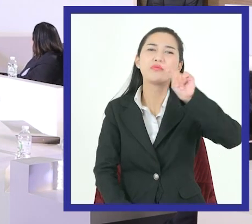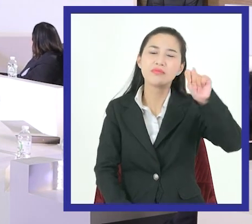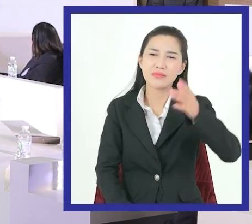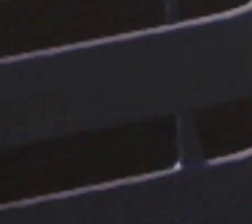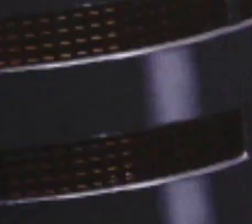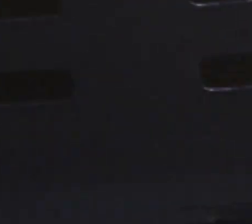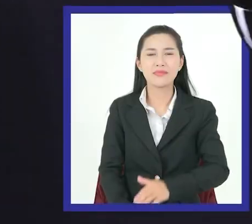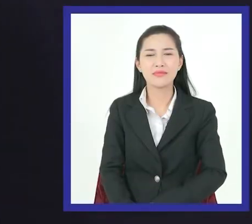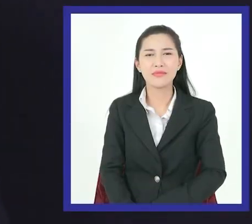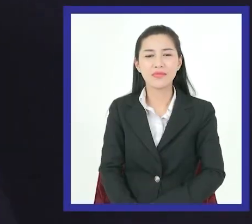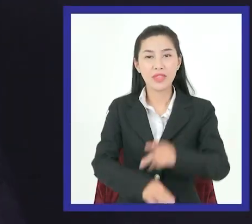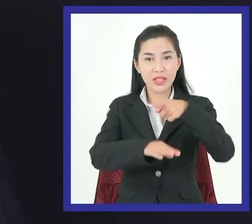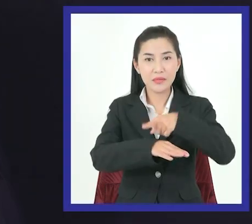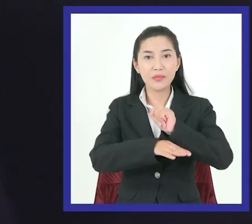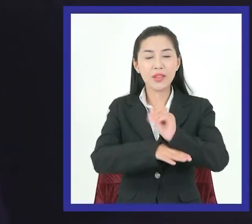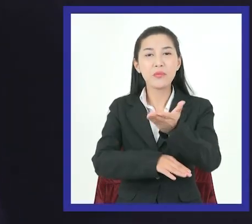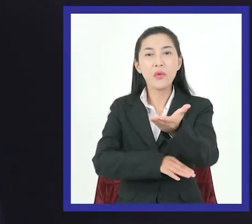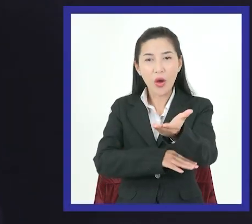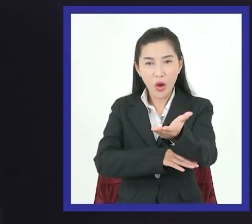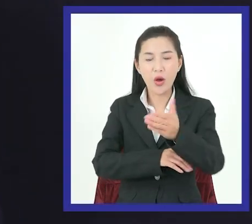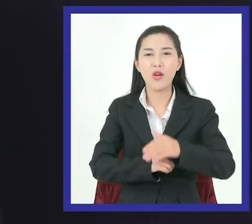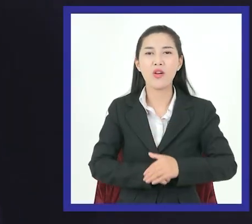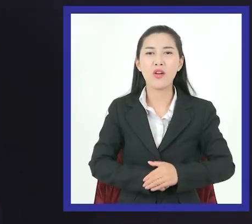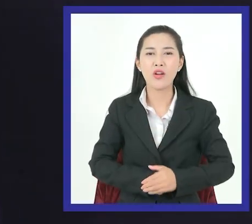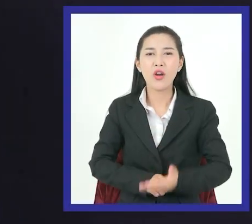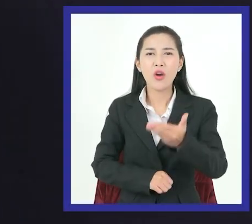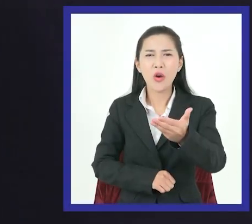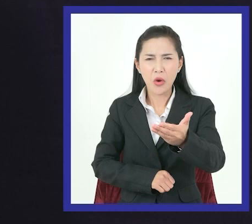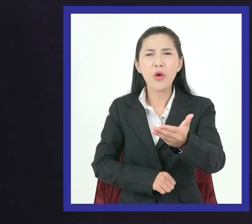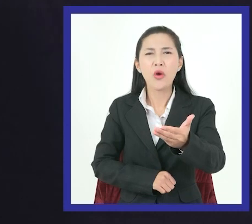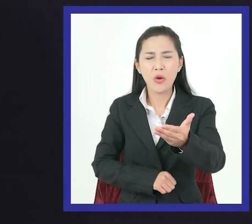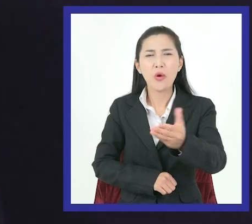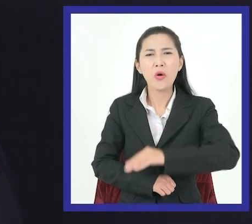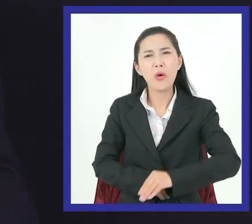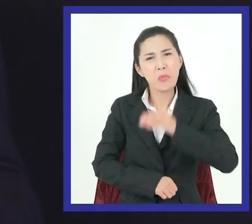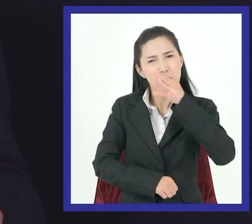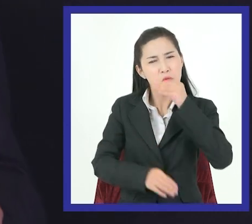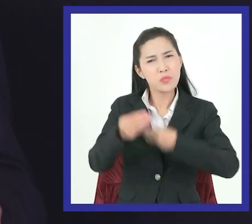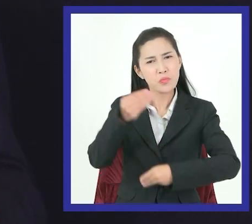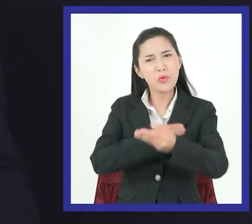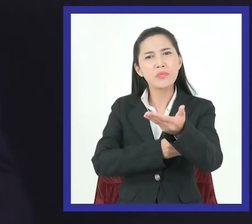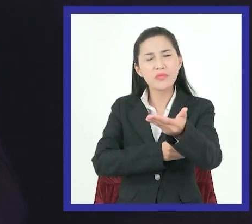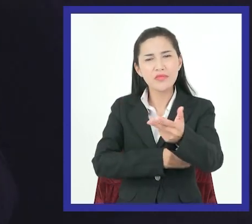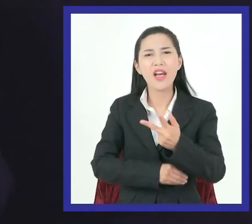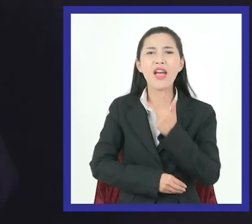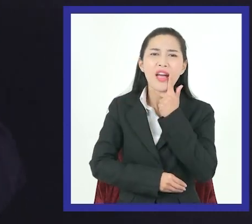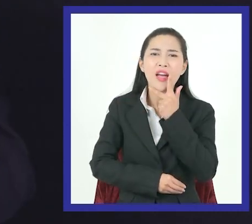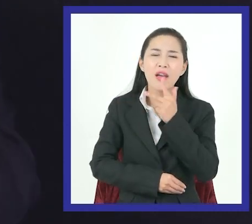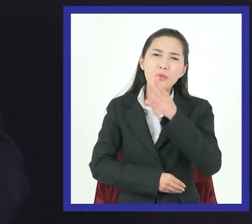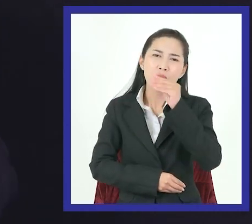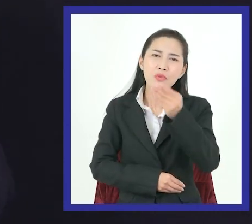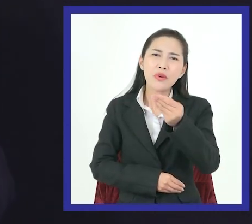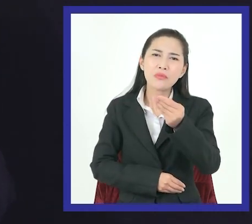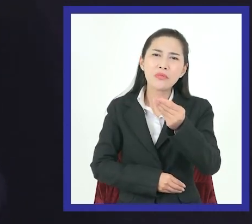ครับท่านประธานครับผมขออนุญาตพาดพิงสักนิดนึงนะครับท่านอนุเทียมขึ้นมาถึงก็